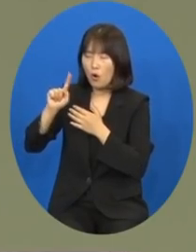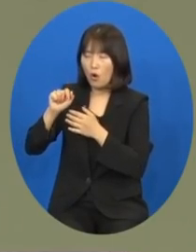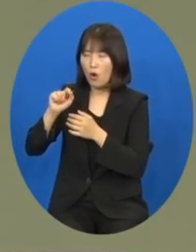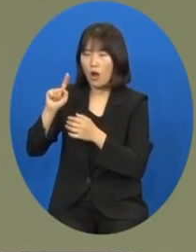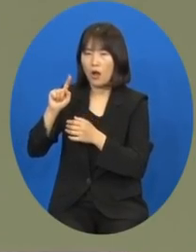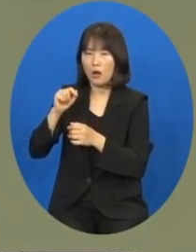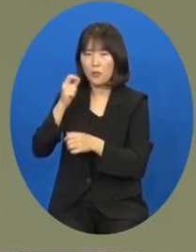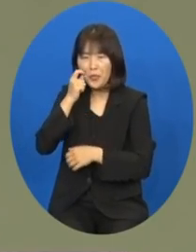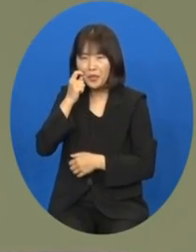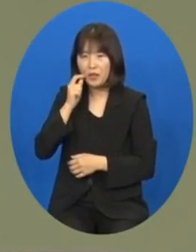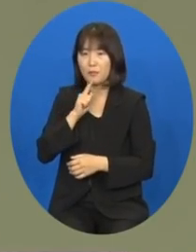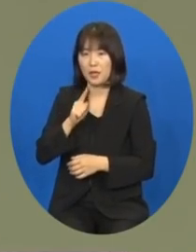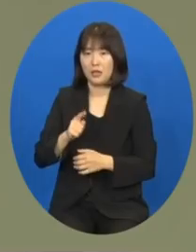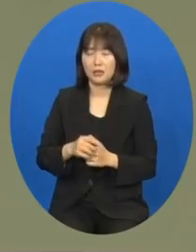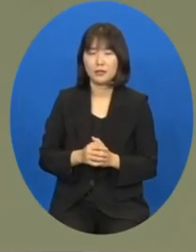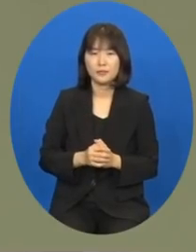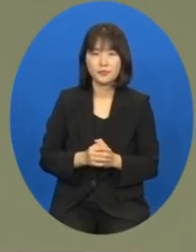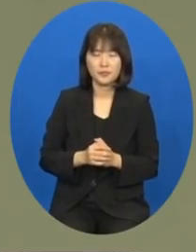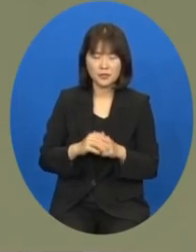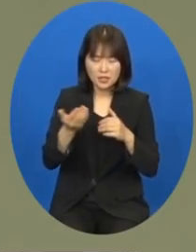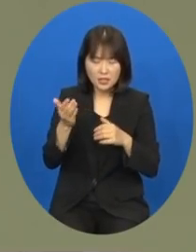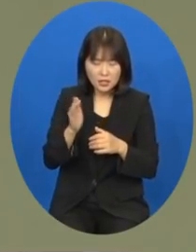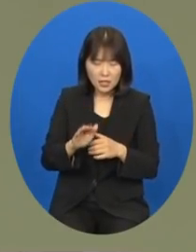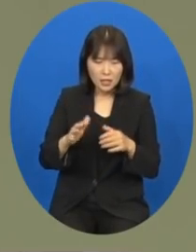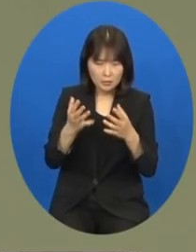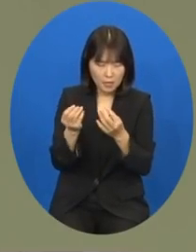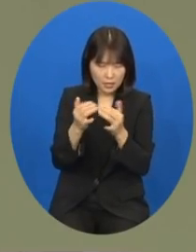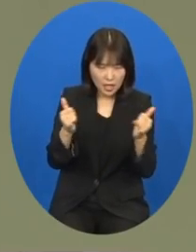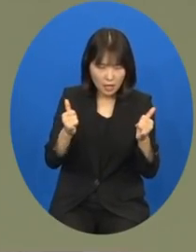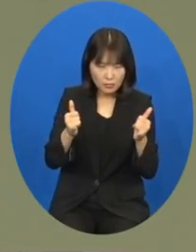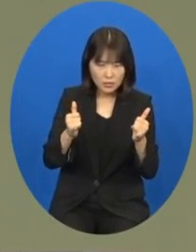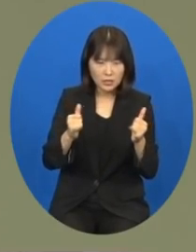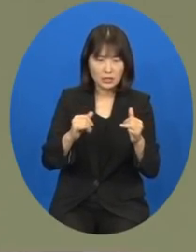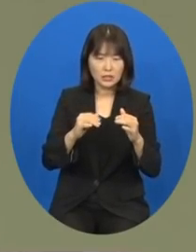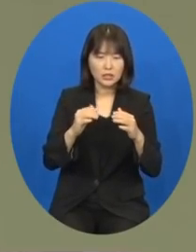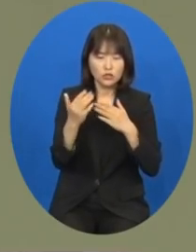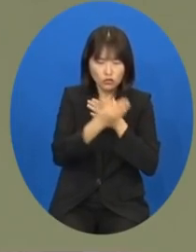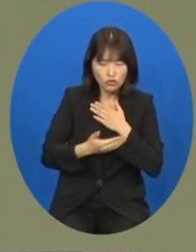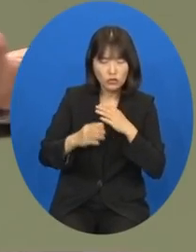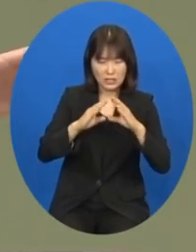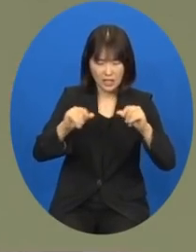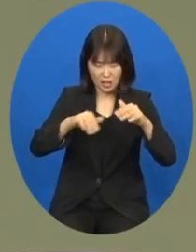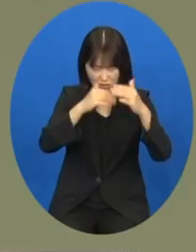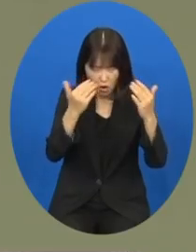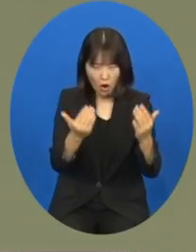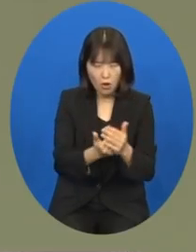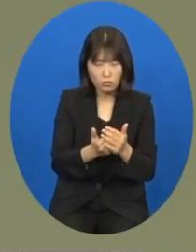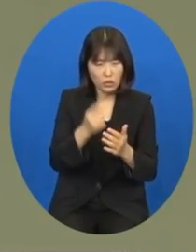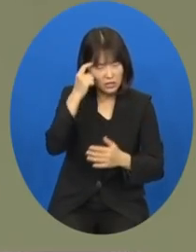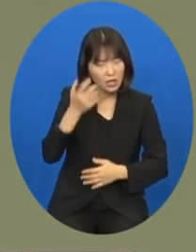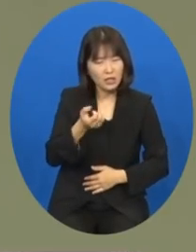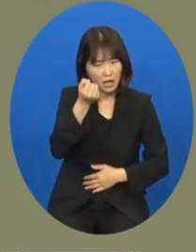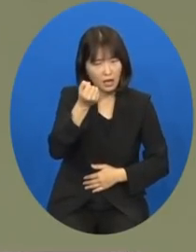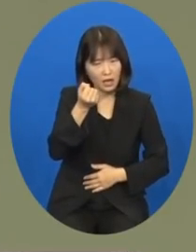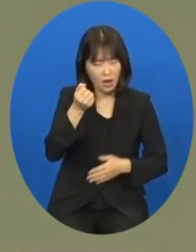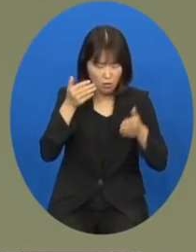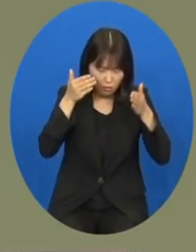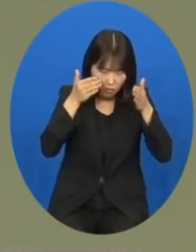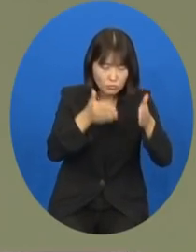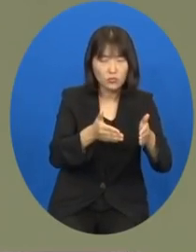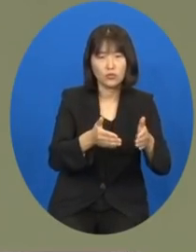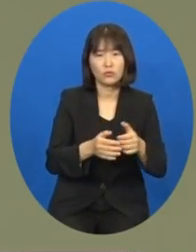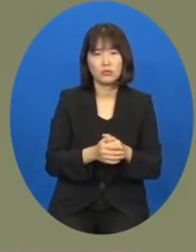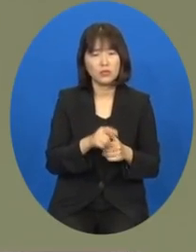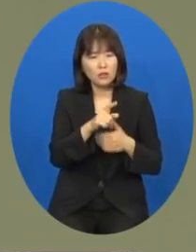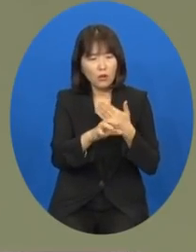그런데 많은 사람들이 그것을 전부 있냐 거기에 올인을 하고 있다는 거예요 그러면 결국에는 아무것도 아닌 인생이 된다는 거죠